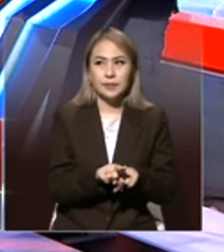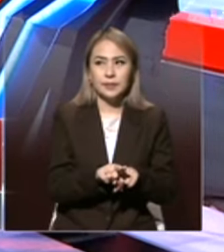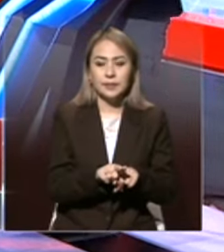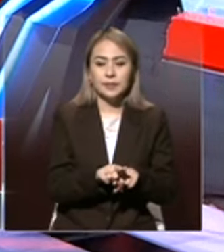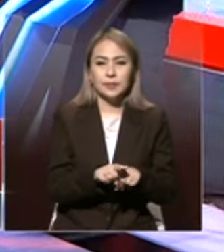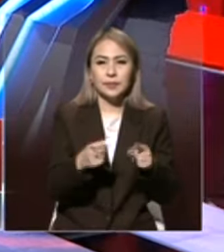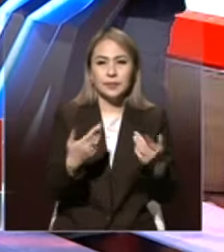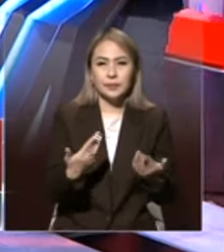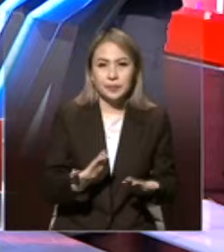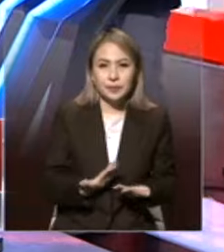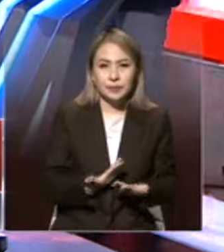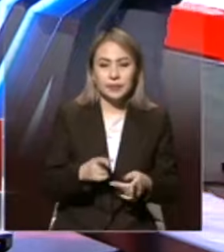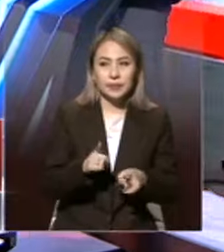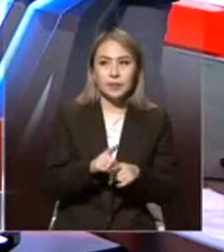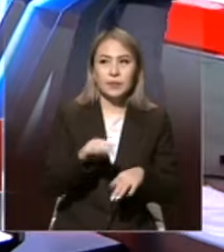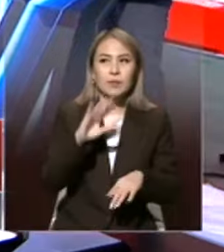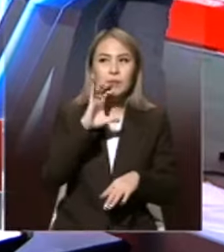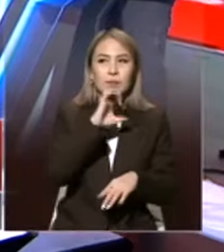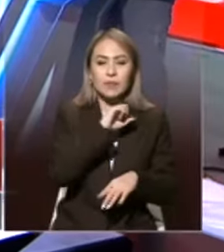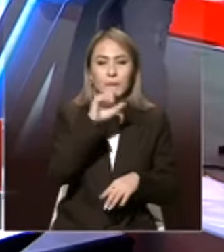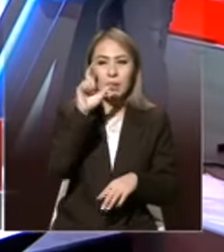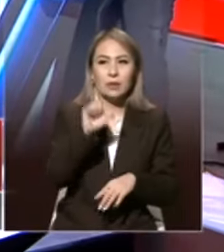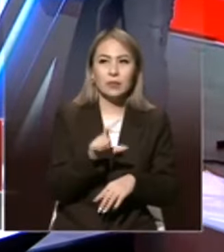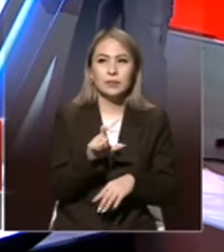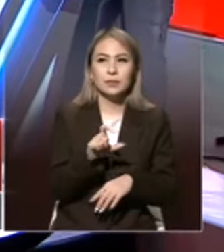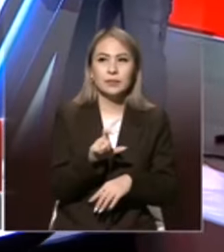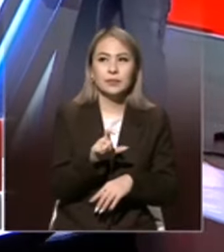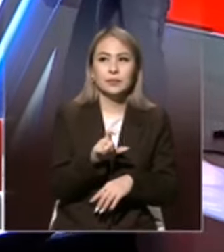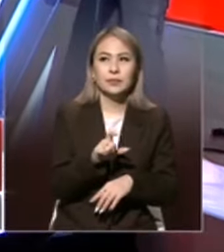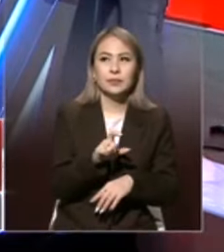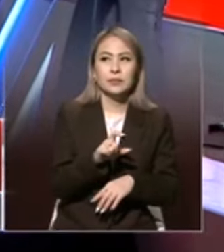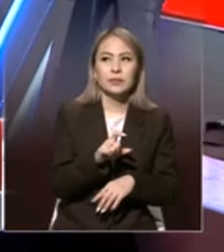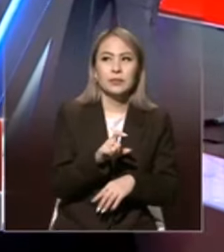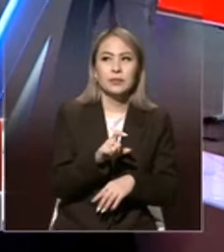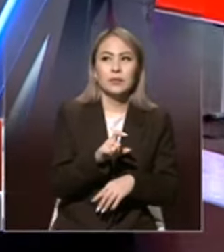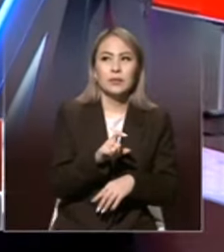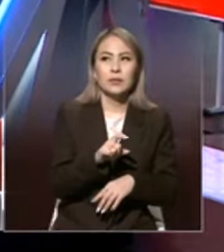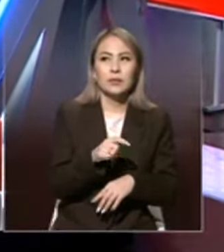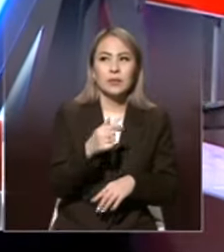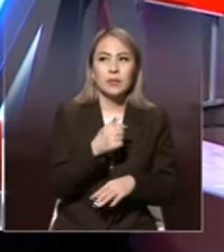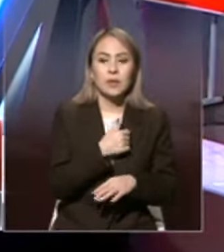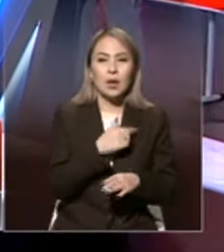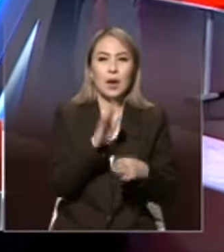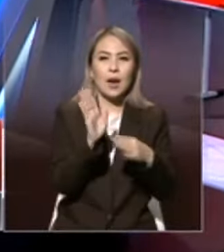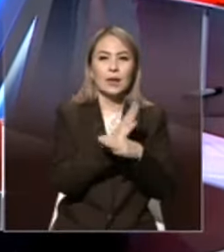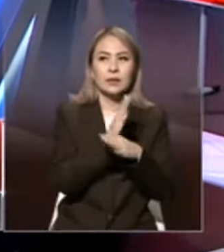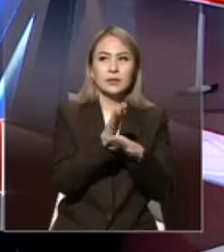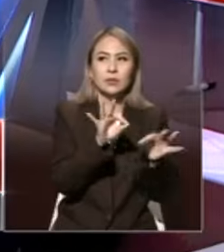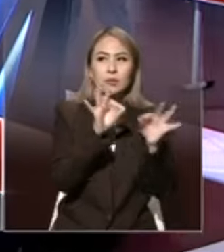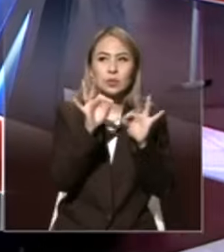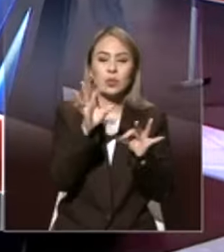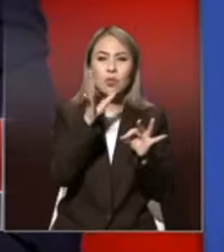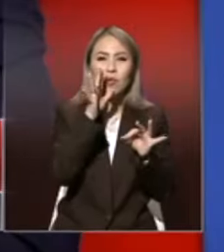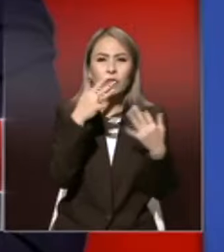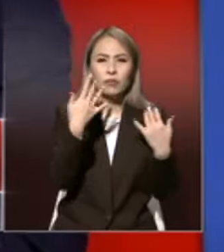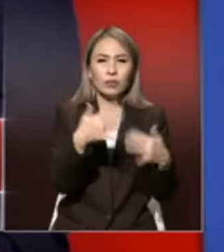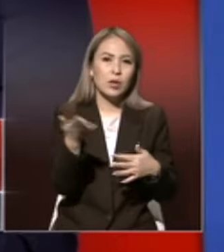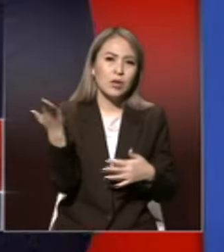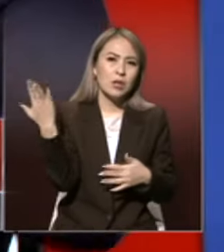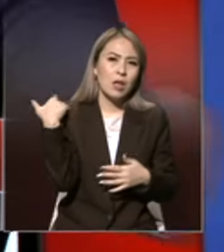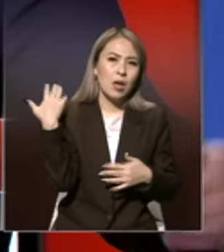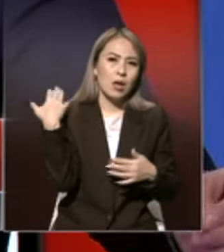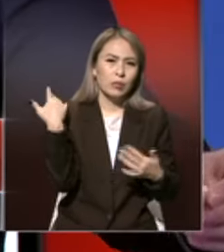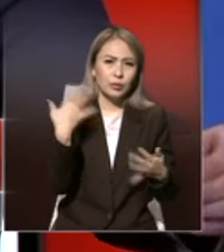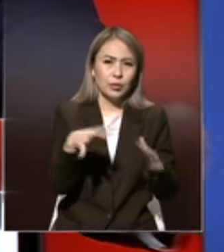жасау мақсатында алып қашу, ұрлау, да? Адам ұрлау. Ол бір ғана адам ұрлау. Ол бөлек, иә. Біз оны бөлек алып шықтық. Бірақ қанша жылдан кейін біз бөлек алып шықтық?